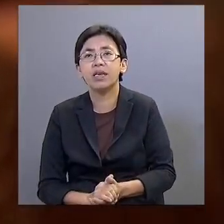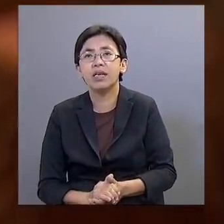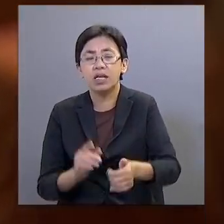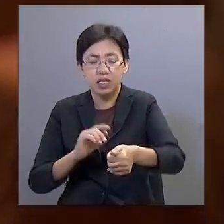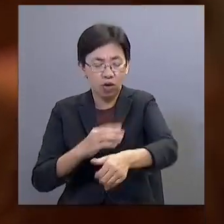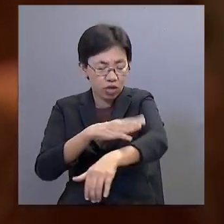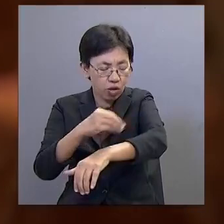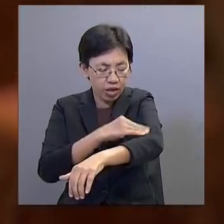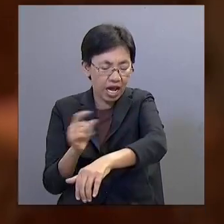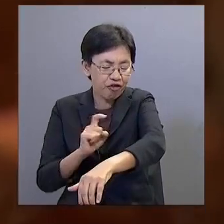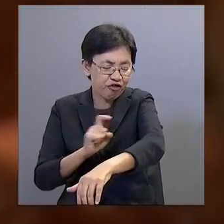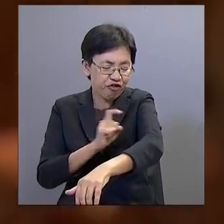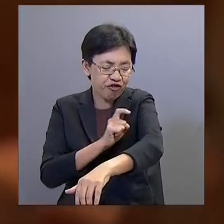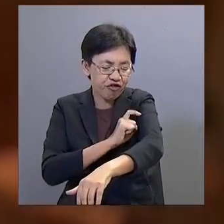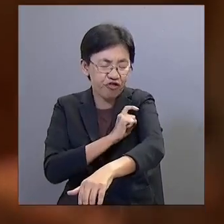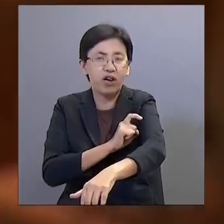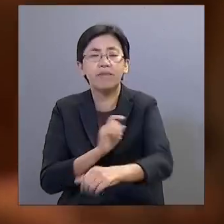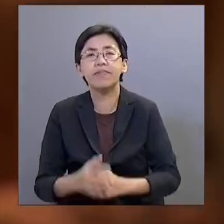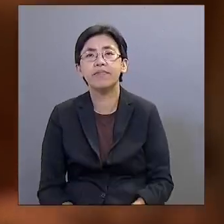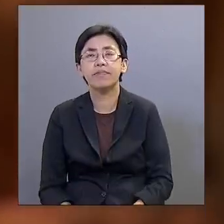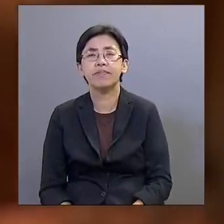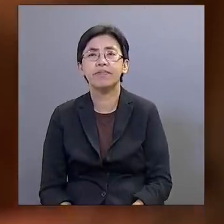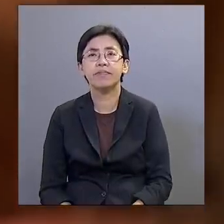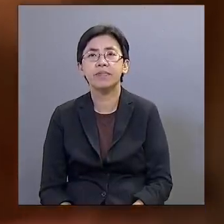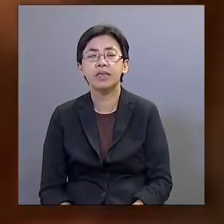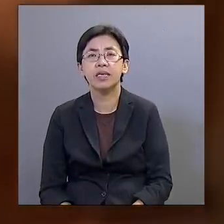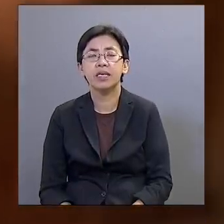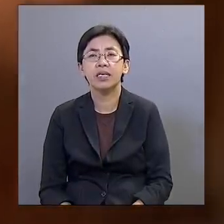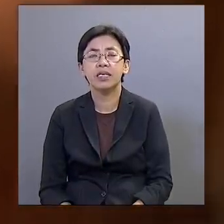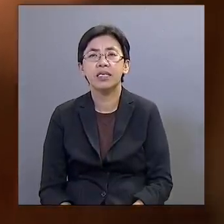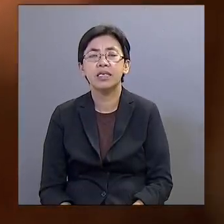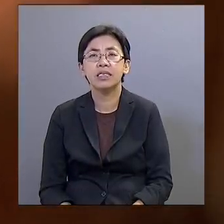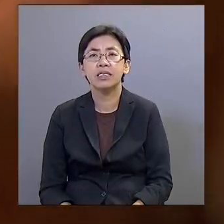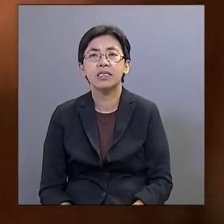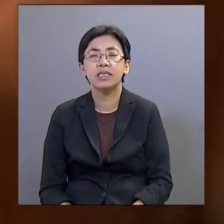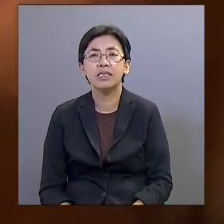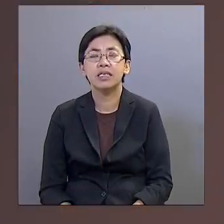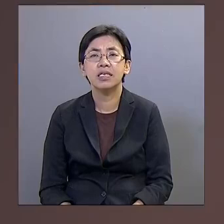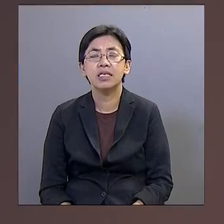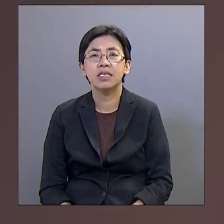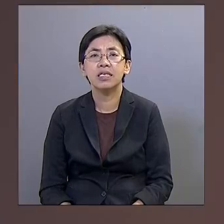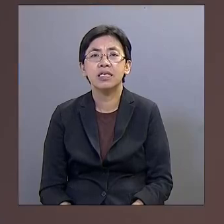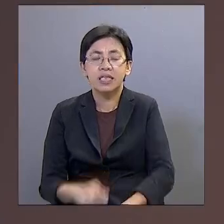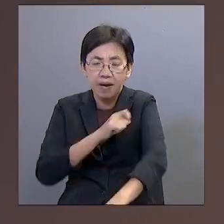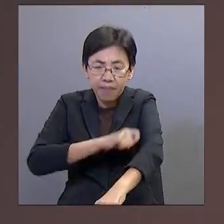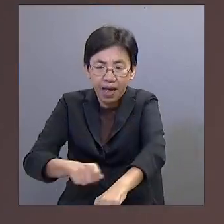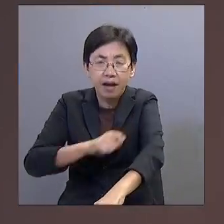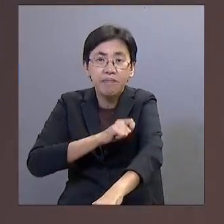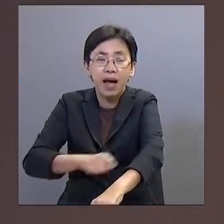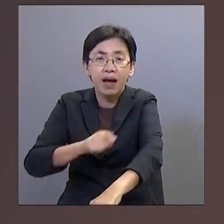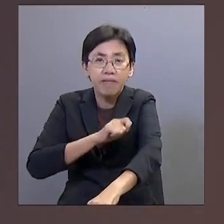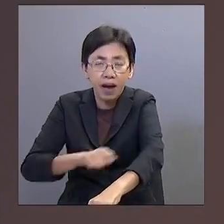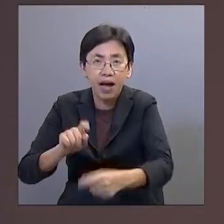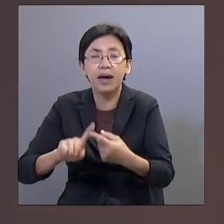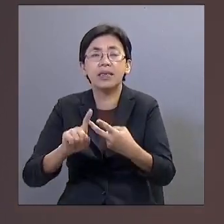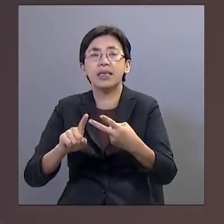นของสัตว์เลี้ยงของเรานะคะแล้วก็ใช้แปรงก็ได้แปรงหรือว่าจะใช้กระดาษทิชชู่หรือว่าใช้ผ้